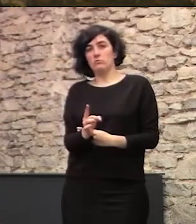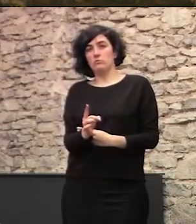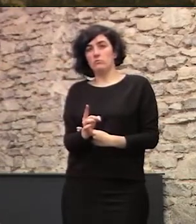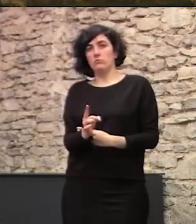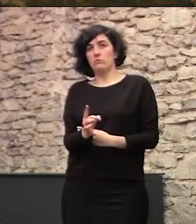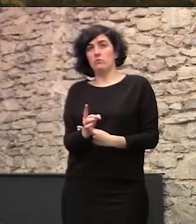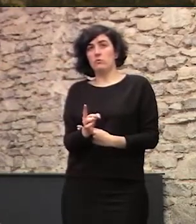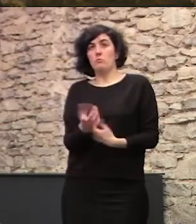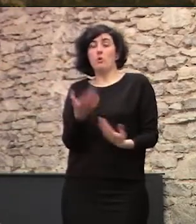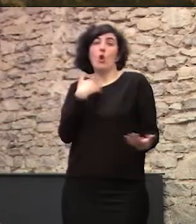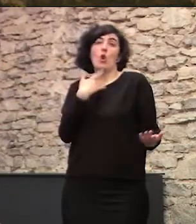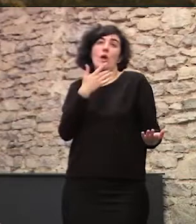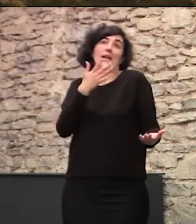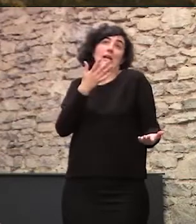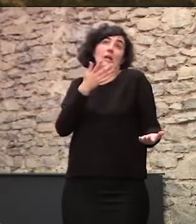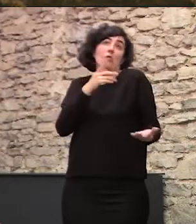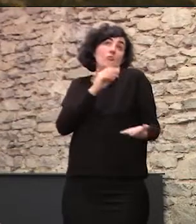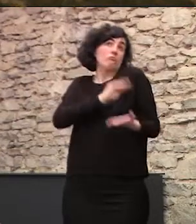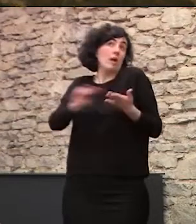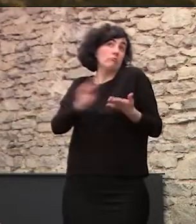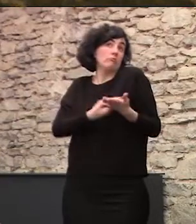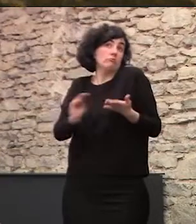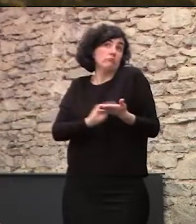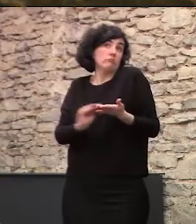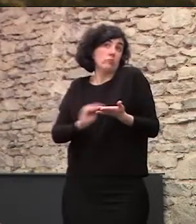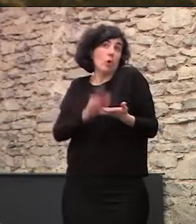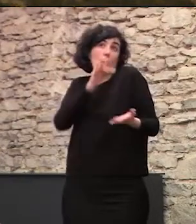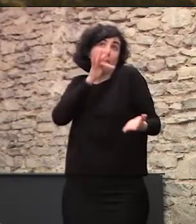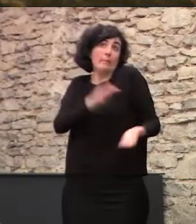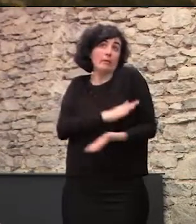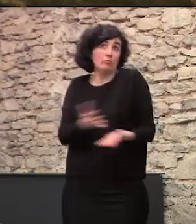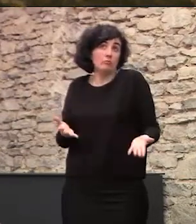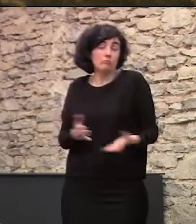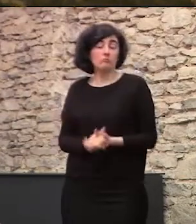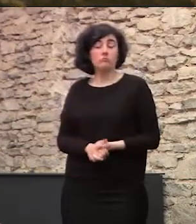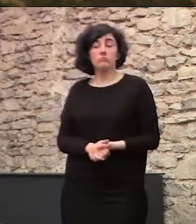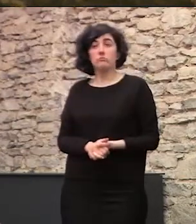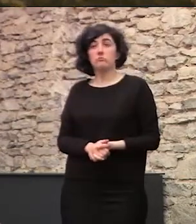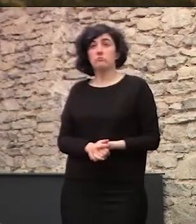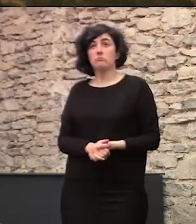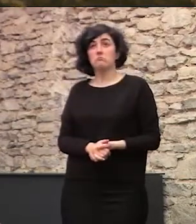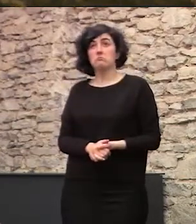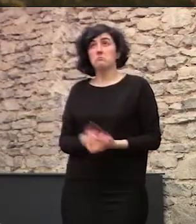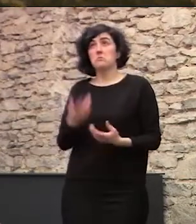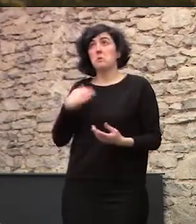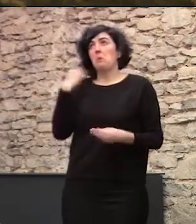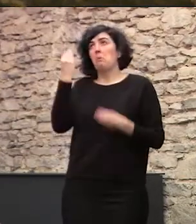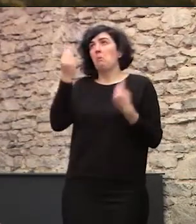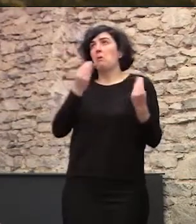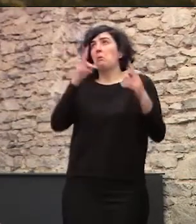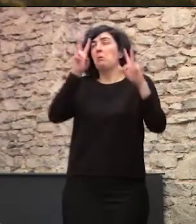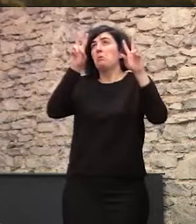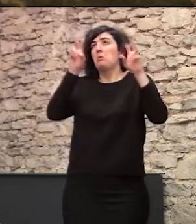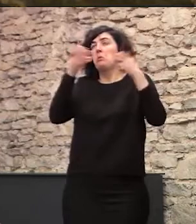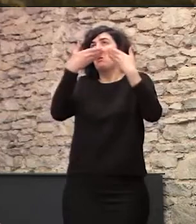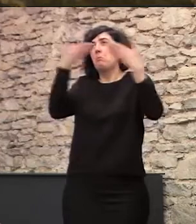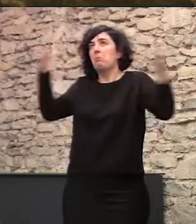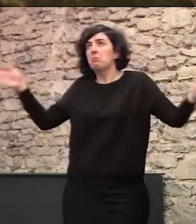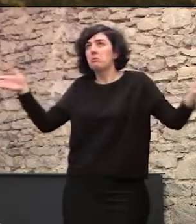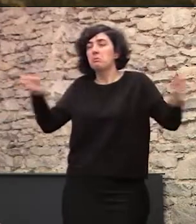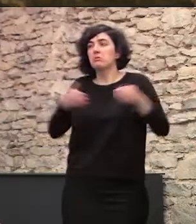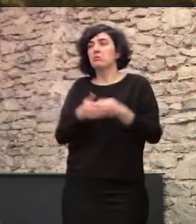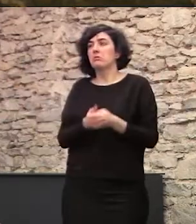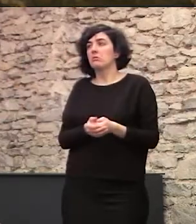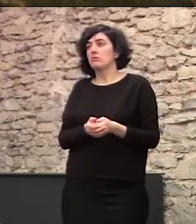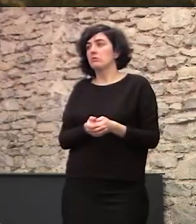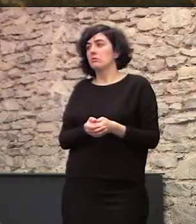egin batean prometitu duzun horren. Bai. Bai. Baina bueno, aldaketarako nik gustatzen nahiko iriki egoten dela, osea, azkenean